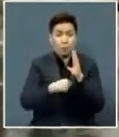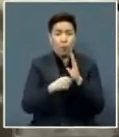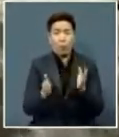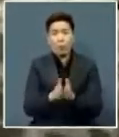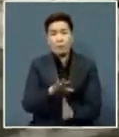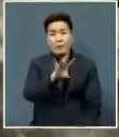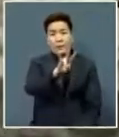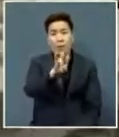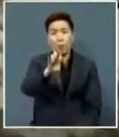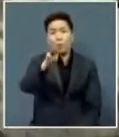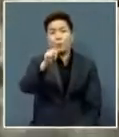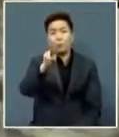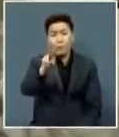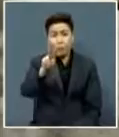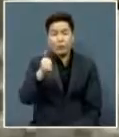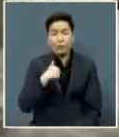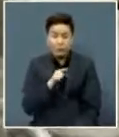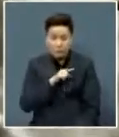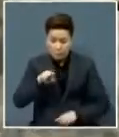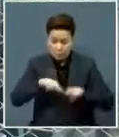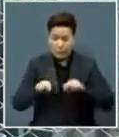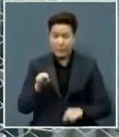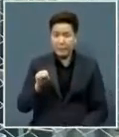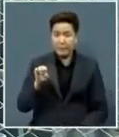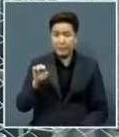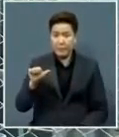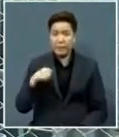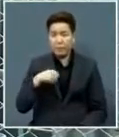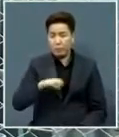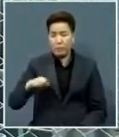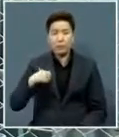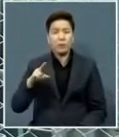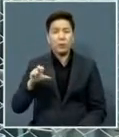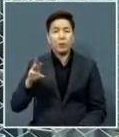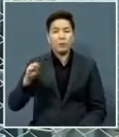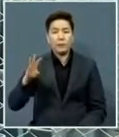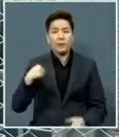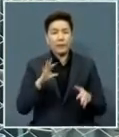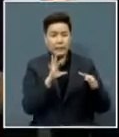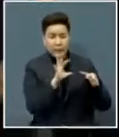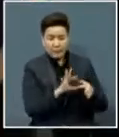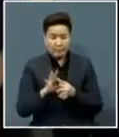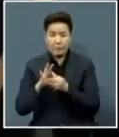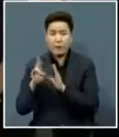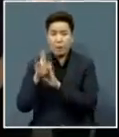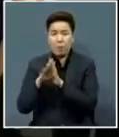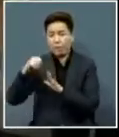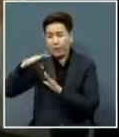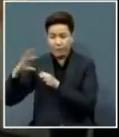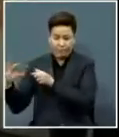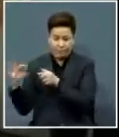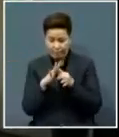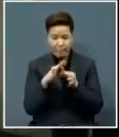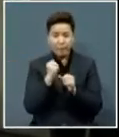แห่งซึ่งก็อยู่ในความดูแลของ MEA 364แห่งสามารถเชื่อมโยงระบบจ่ายไฟฟ้าหลักและ